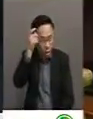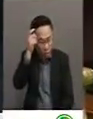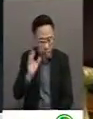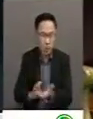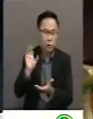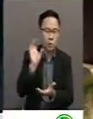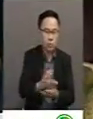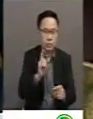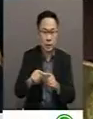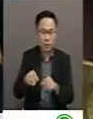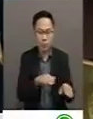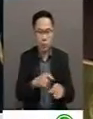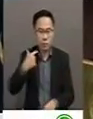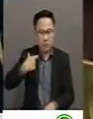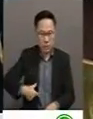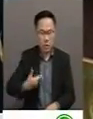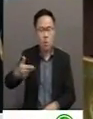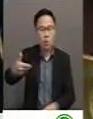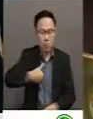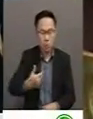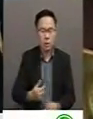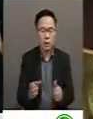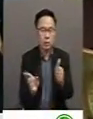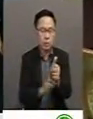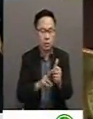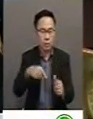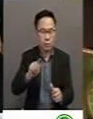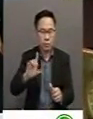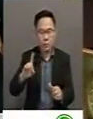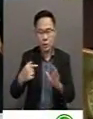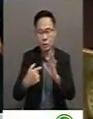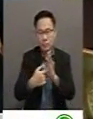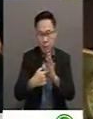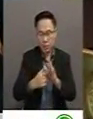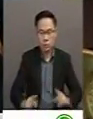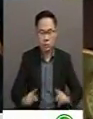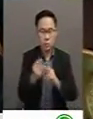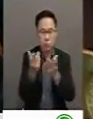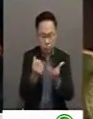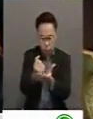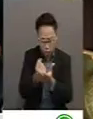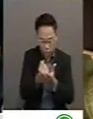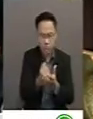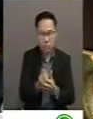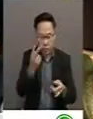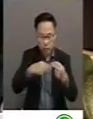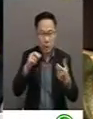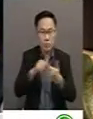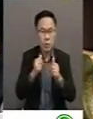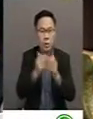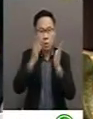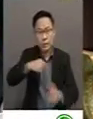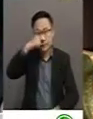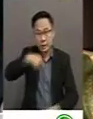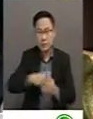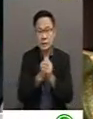ฉีจินพร้อมกับทนายความเข้ามาร้องเรียนกับพันตำรวจเอกดุษฎีอารยวุฒิรองปลัดกระทรวงยุติธรรมหลังถูกคนไทย